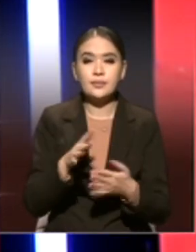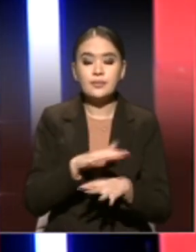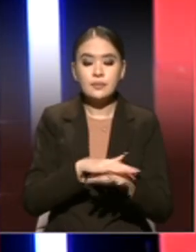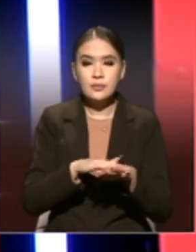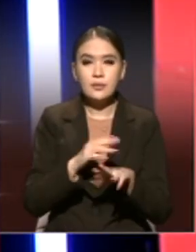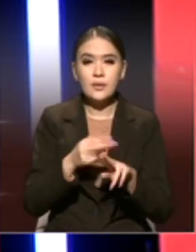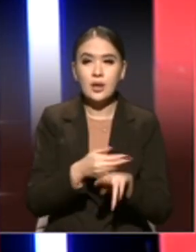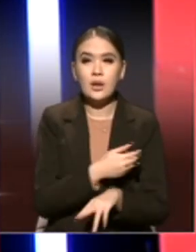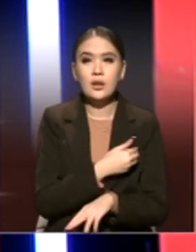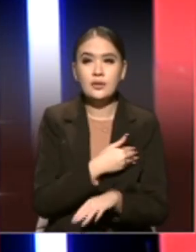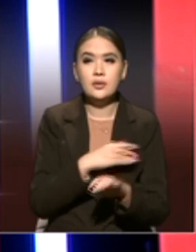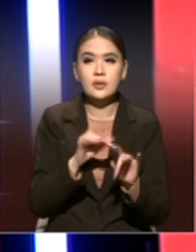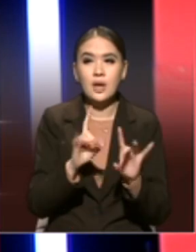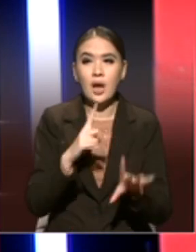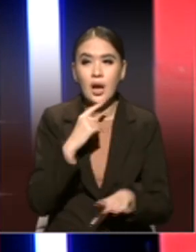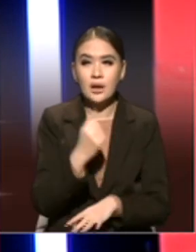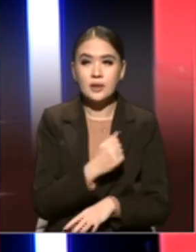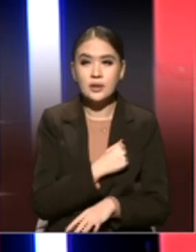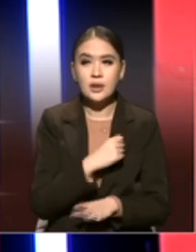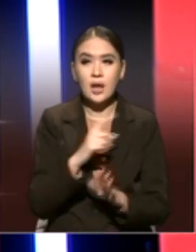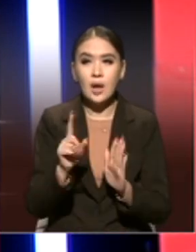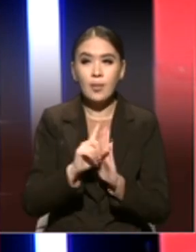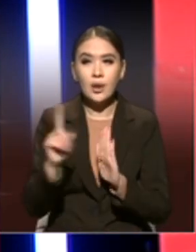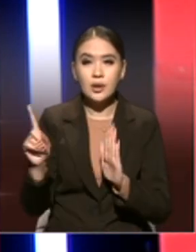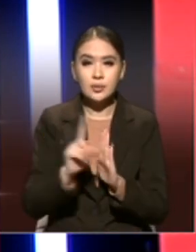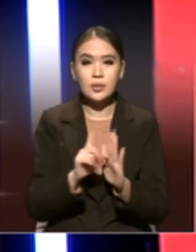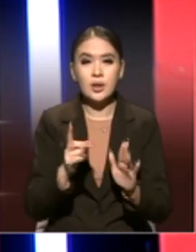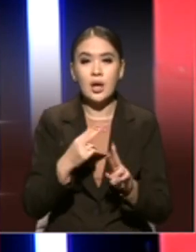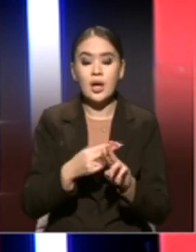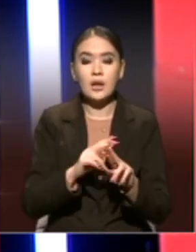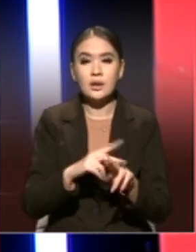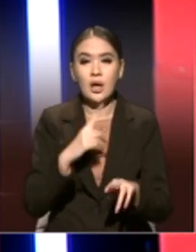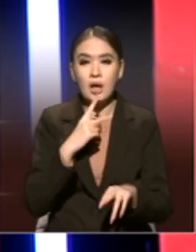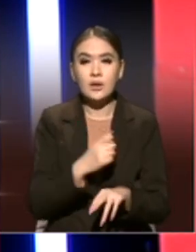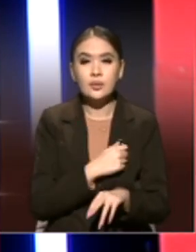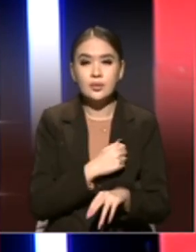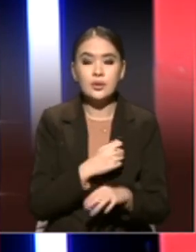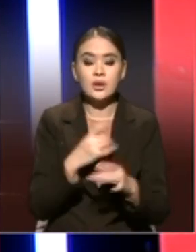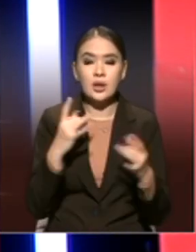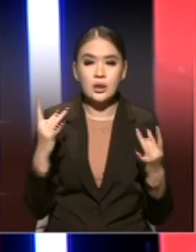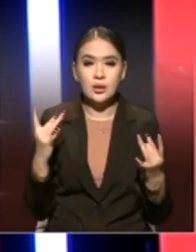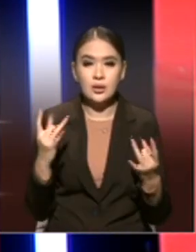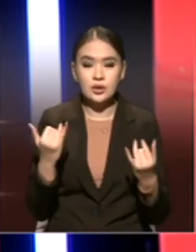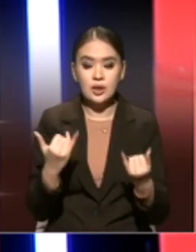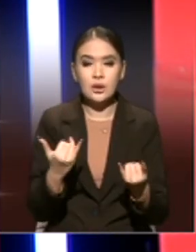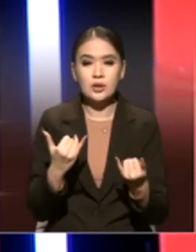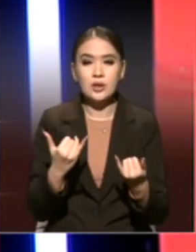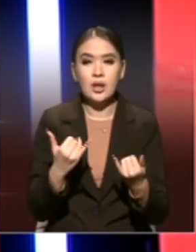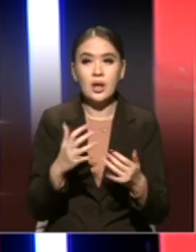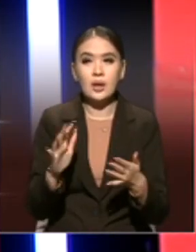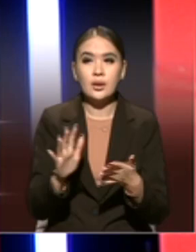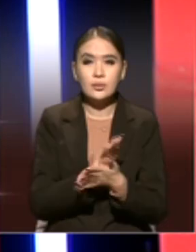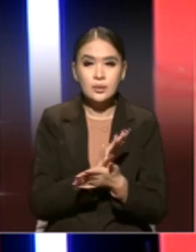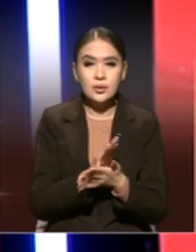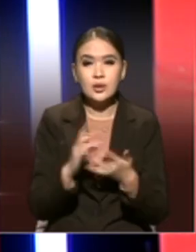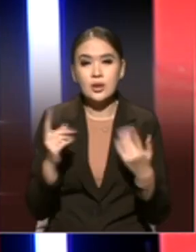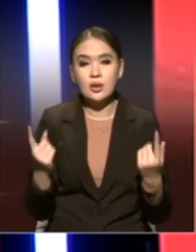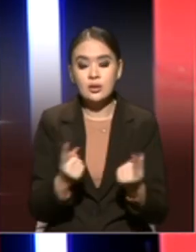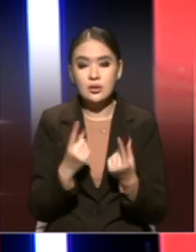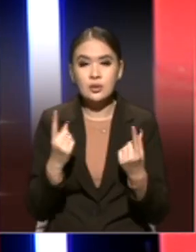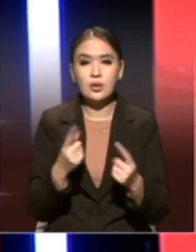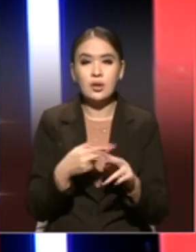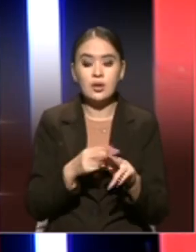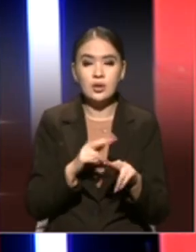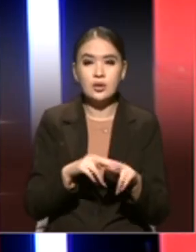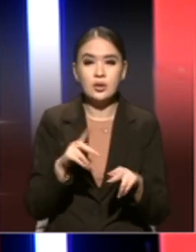өтейік. Қазір әскерге барып келген сарбаздарға үлкен мүмкіндіктер, жеңілдіктер жасалып жатыр. Осын талқылап жатырмыз біз негізінен. Негізгі тақырып